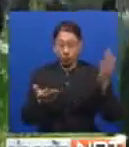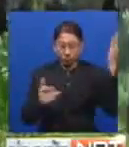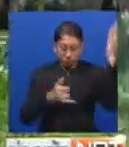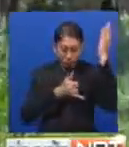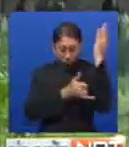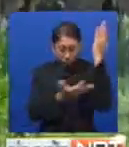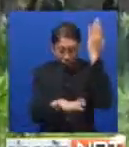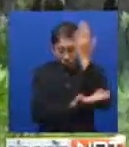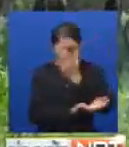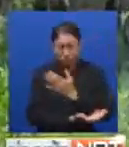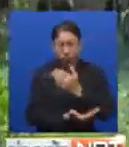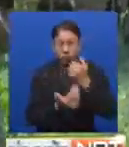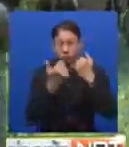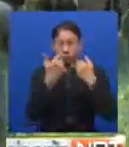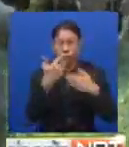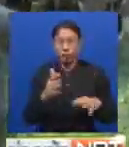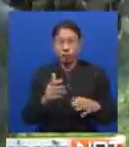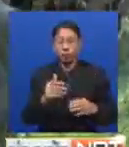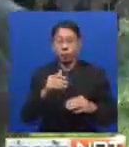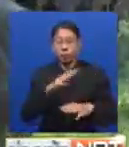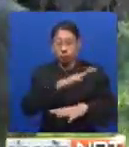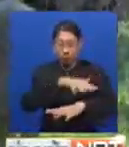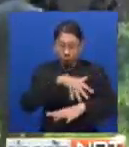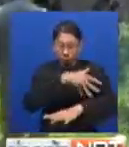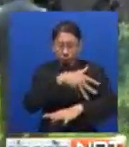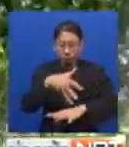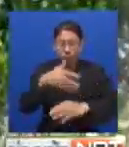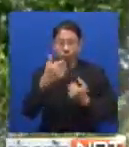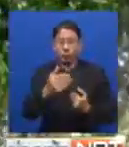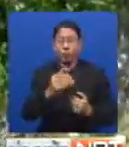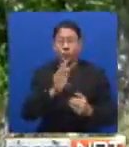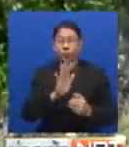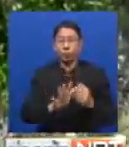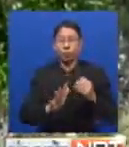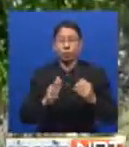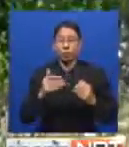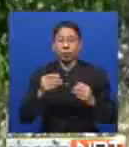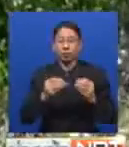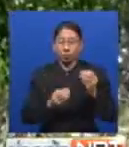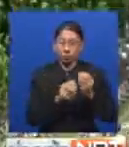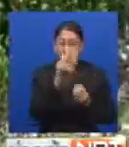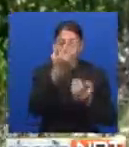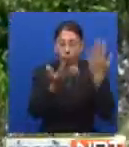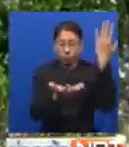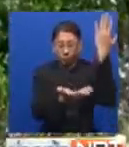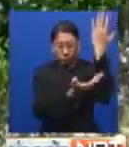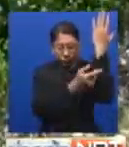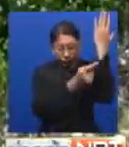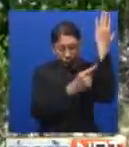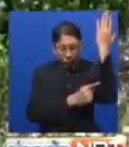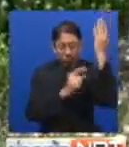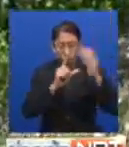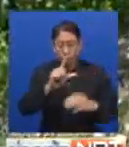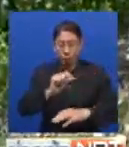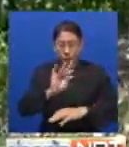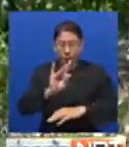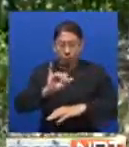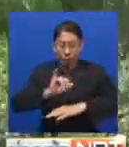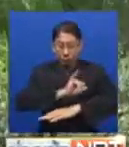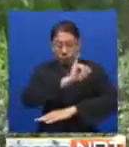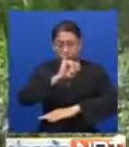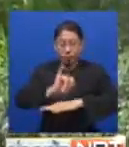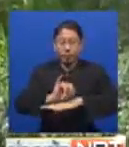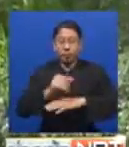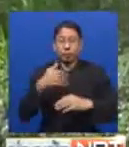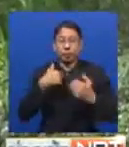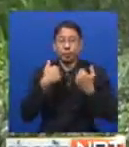ไปแผ่ถางป่าเป็นพื้นที่ป่าสงวนแห่งชาติก่อนปลูกต้นยางพาราบนเนื้อที่28 ไร่อย่างไ